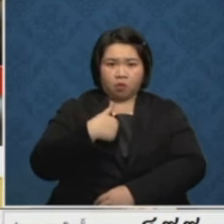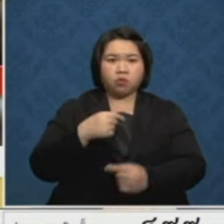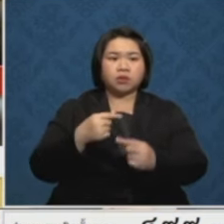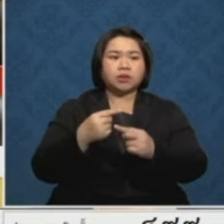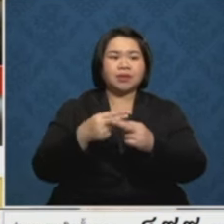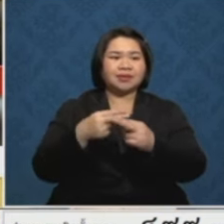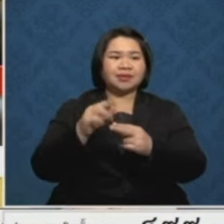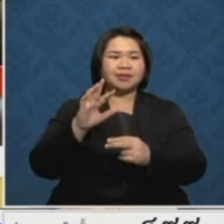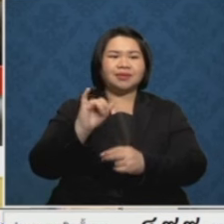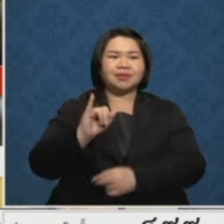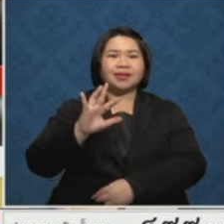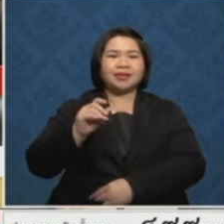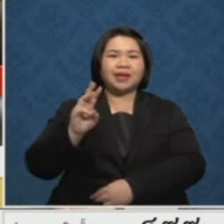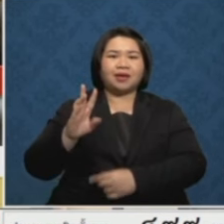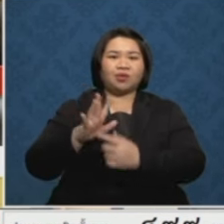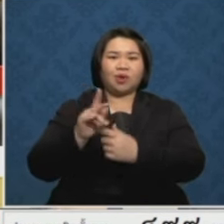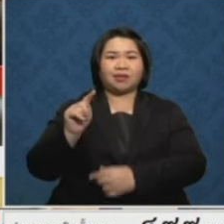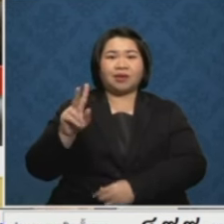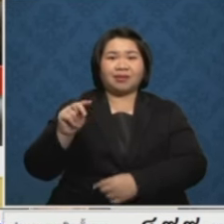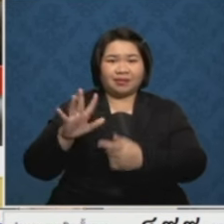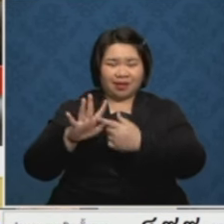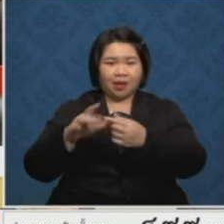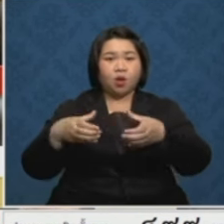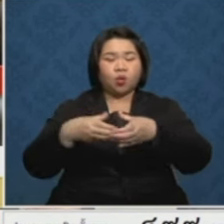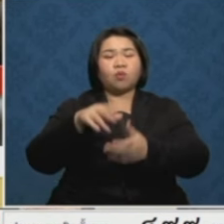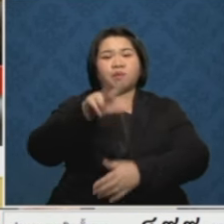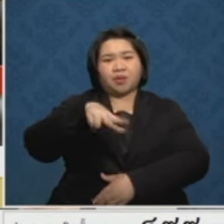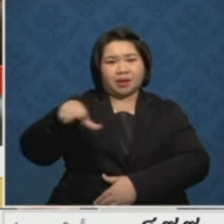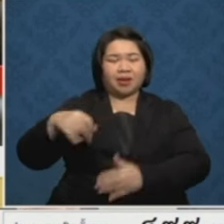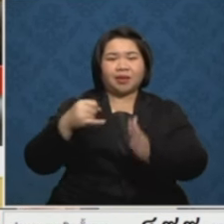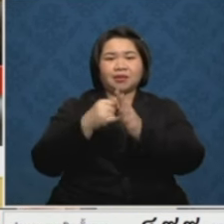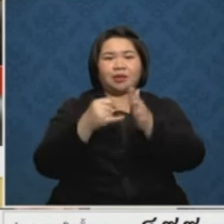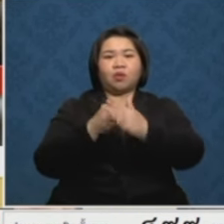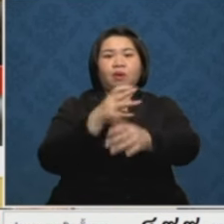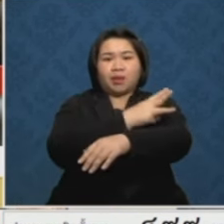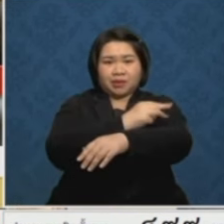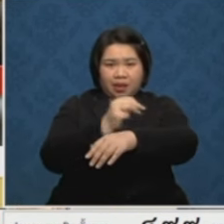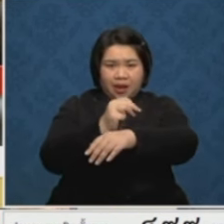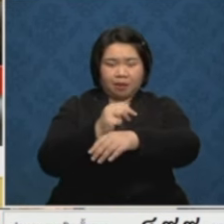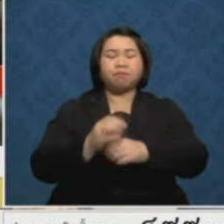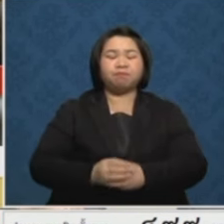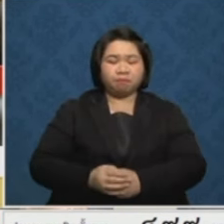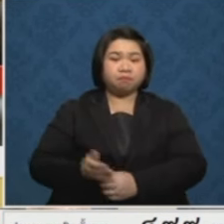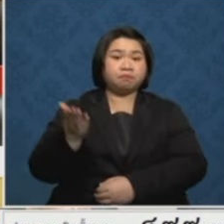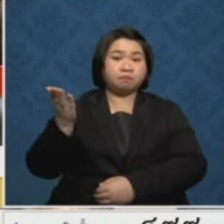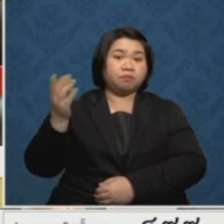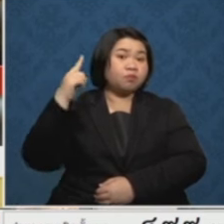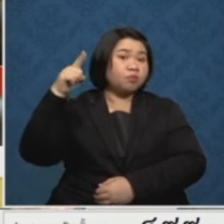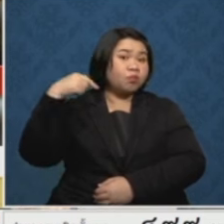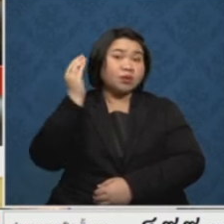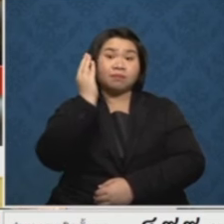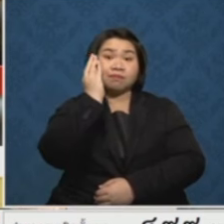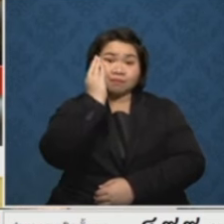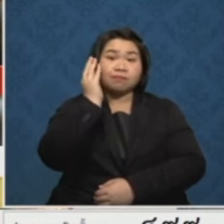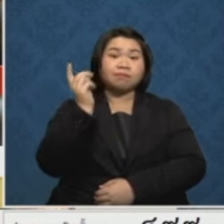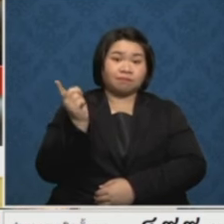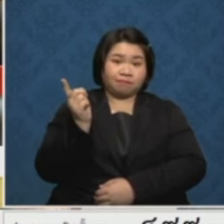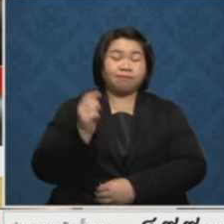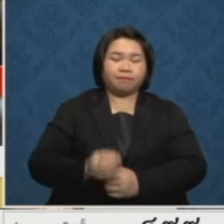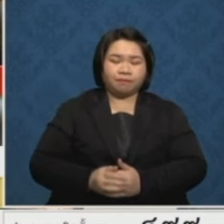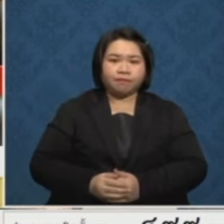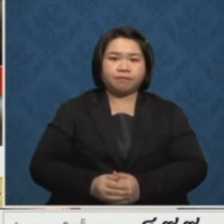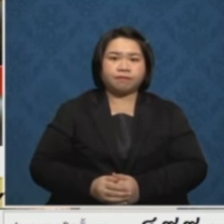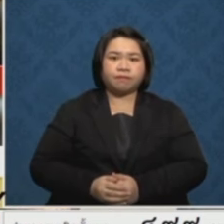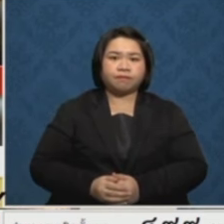จินดารัตน์ผู้แทนราษฎรพรรคเพื่อไทยจากจังหวัดมหาสารคามท่านผู้อภิปรายขออนุญาตเอ่ยนามท่านสิริกัญญา